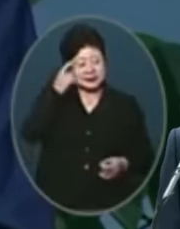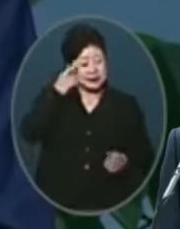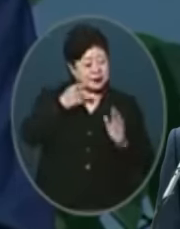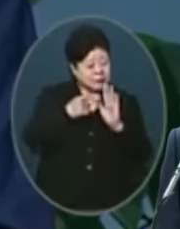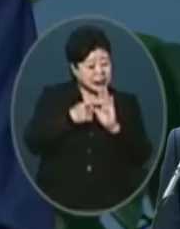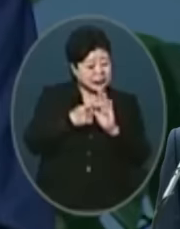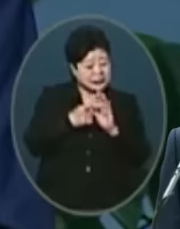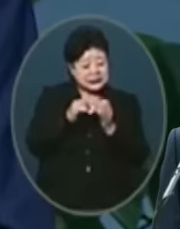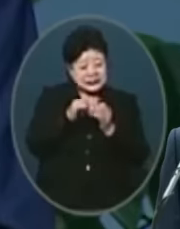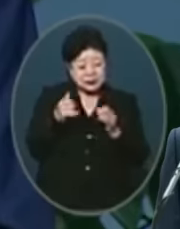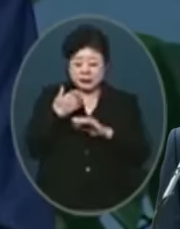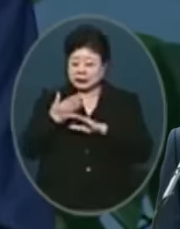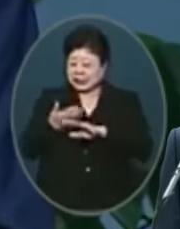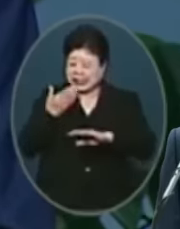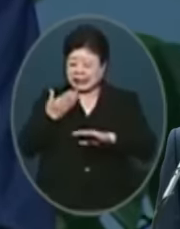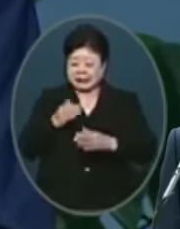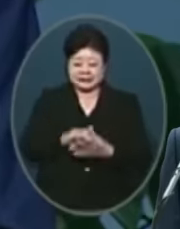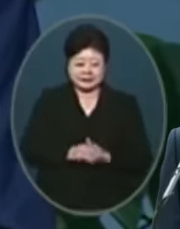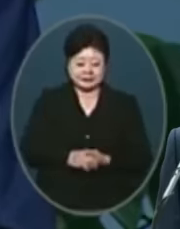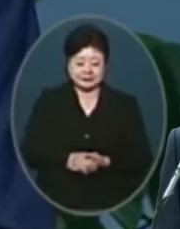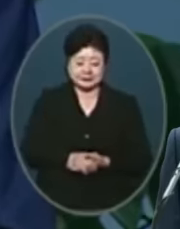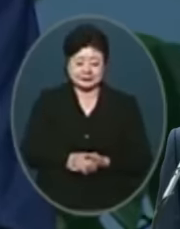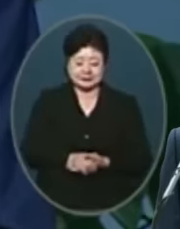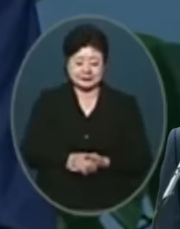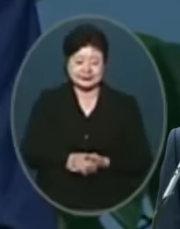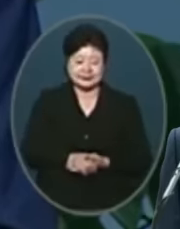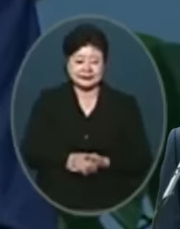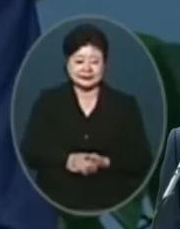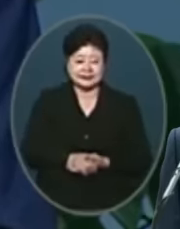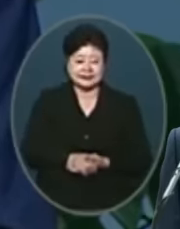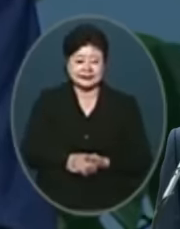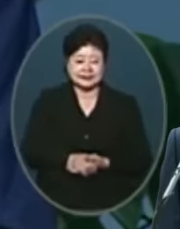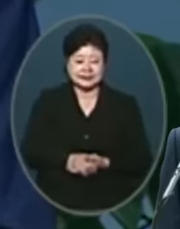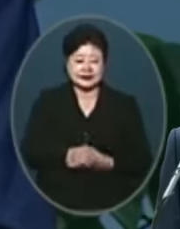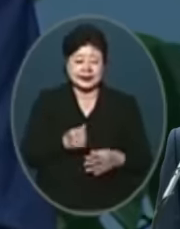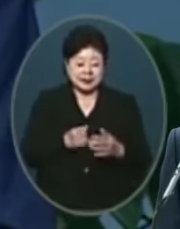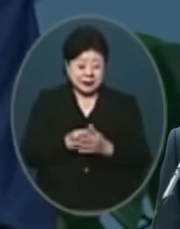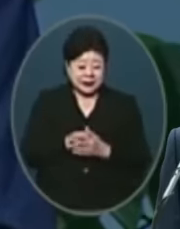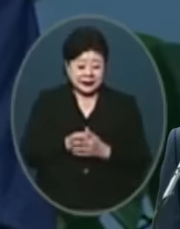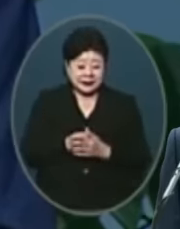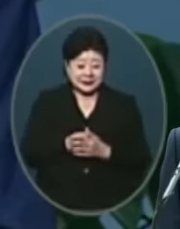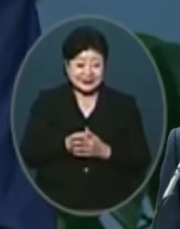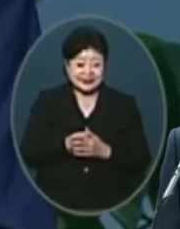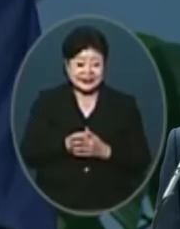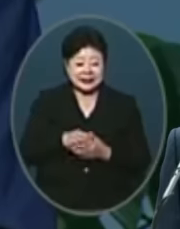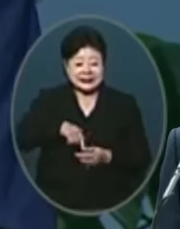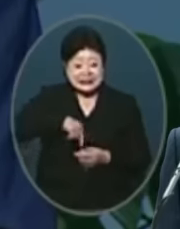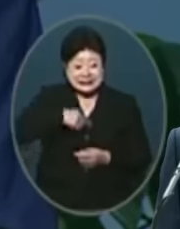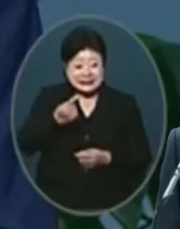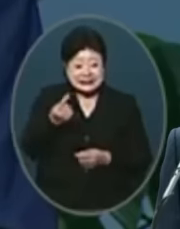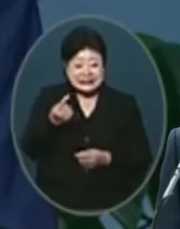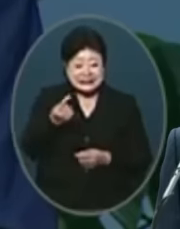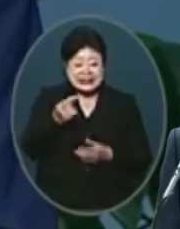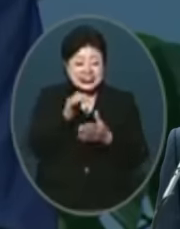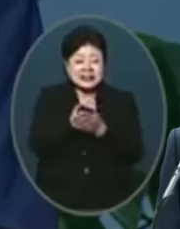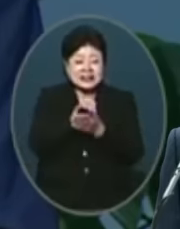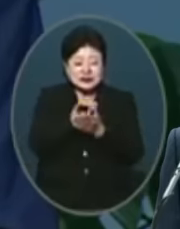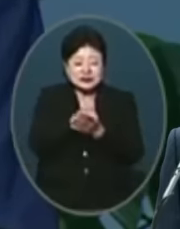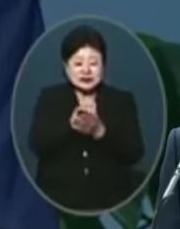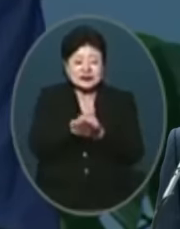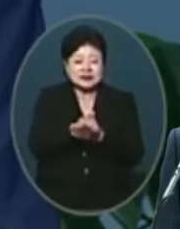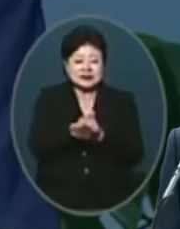사람이 꼭 있습니다. 그러므로 우리가 사귀는 친구들이